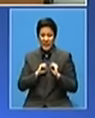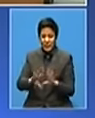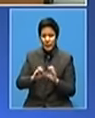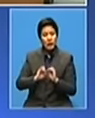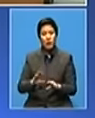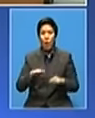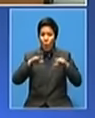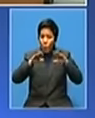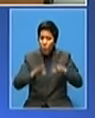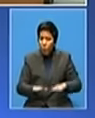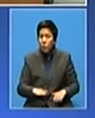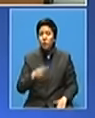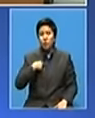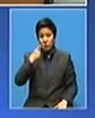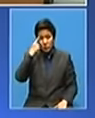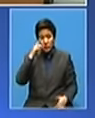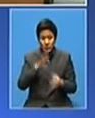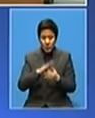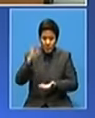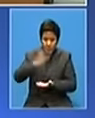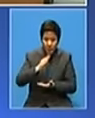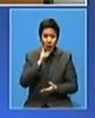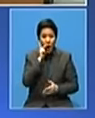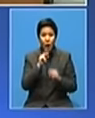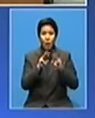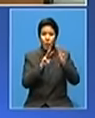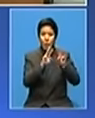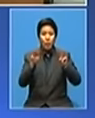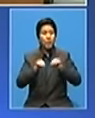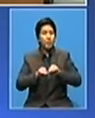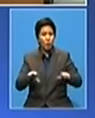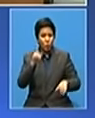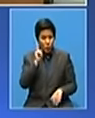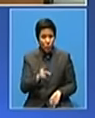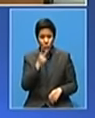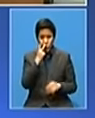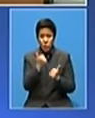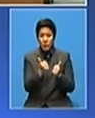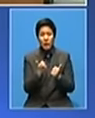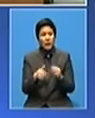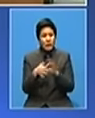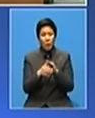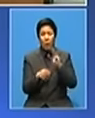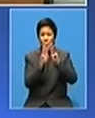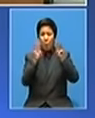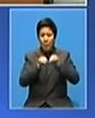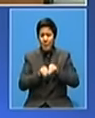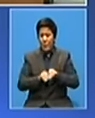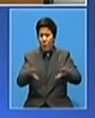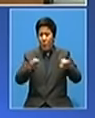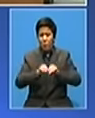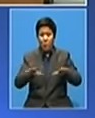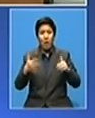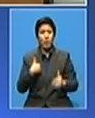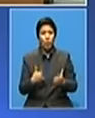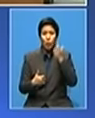งไปด้วยนะทั้งในสื่อในโซเชียลมีเดียช่วยกันลดลงนะครับวันนี้เรามีการใช้โซเชียลมีเดียจำนวนมากนะครับใ